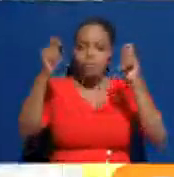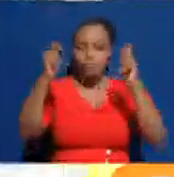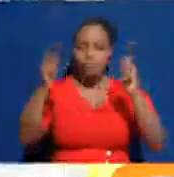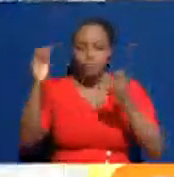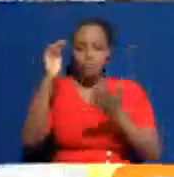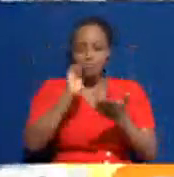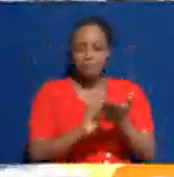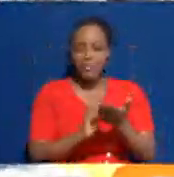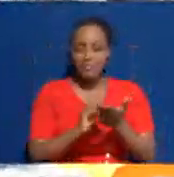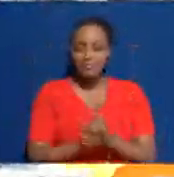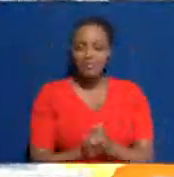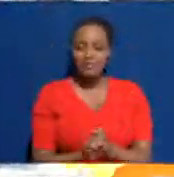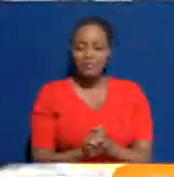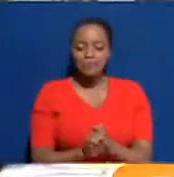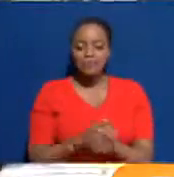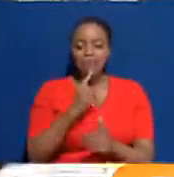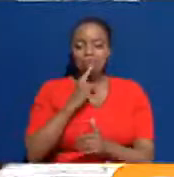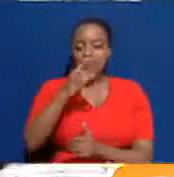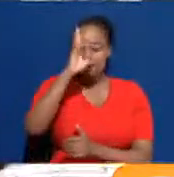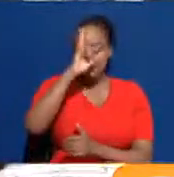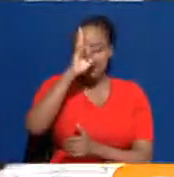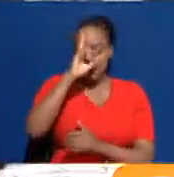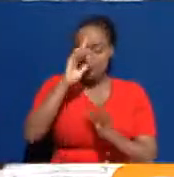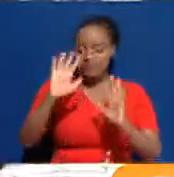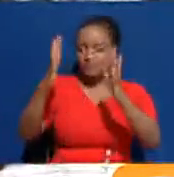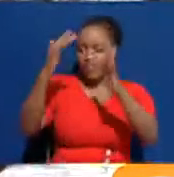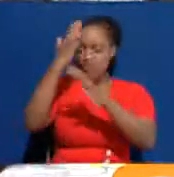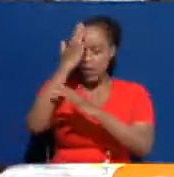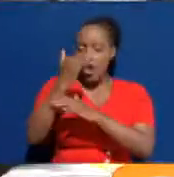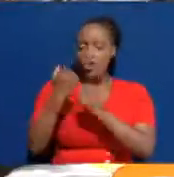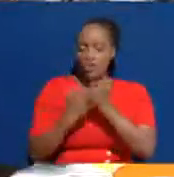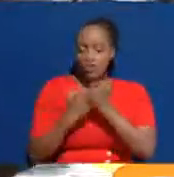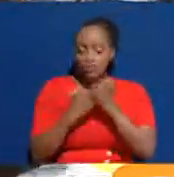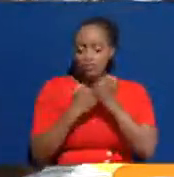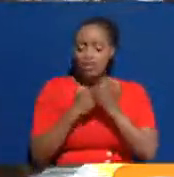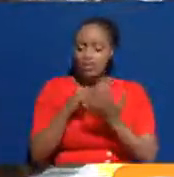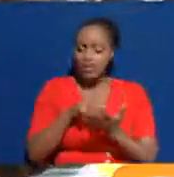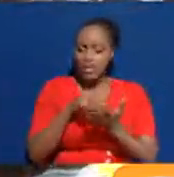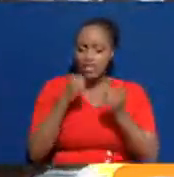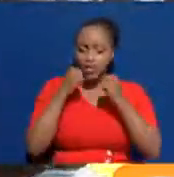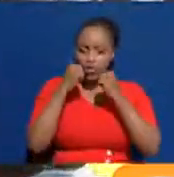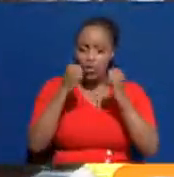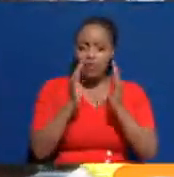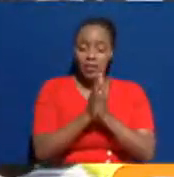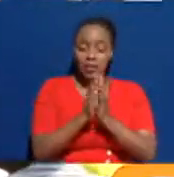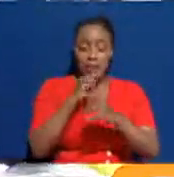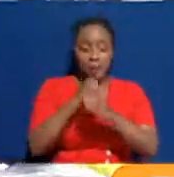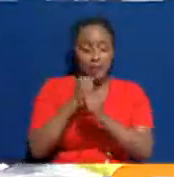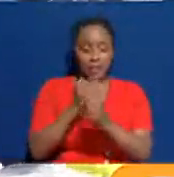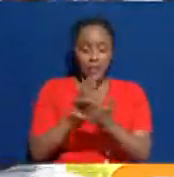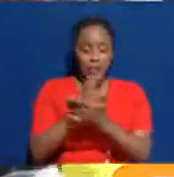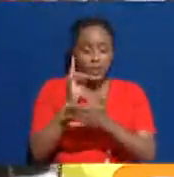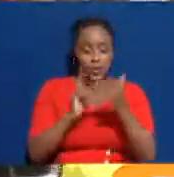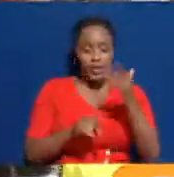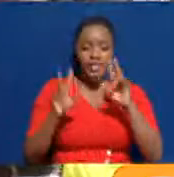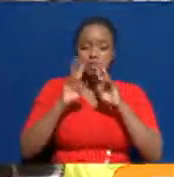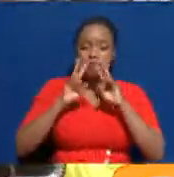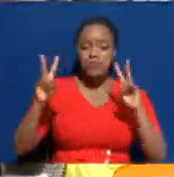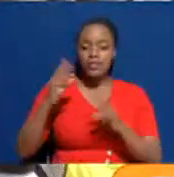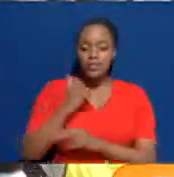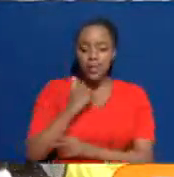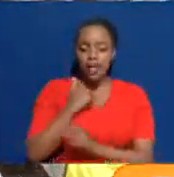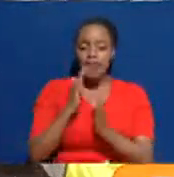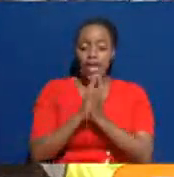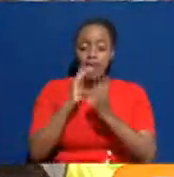Na mimi nataka niwaambie polisi wetu hongera kwa kusimama kidete na kuhakikisha kwamba kuna amani